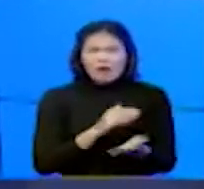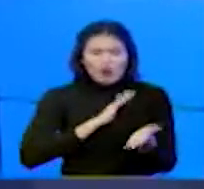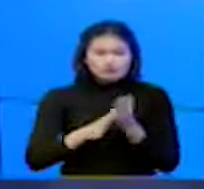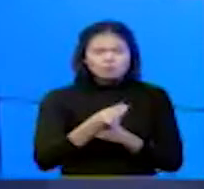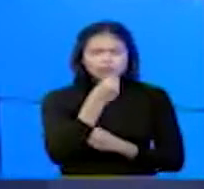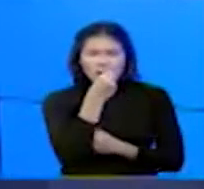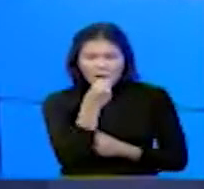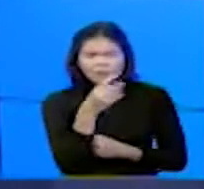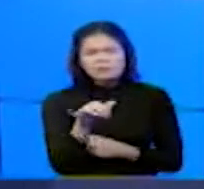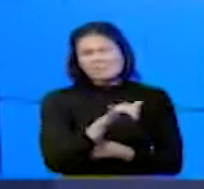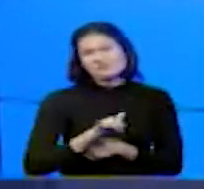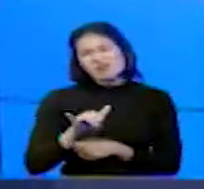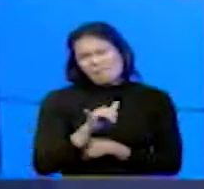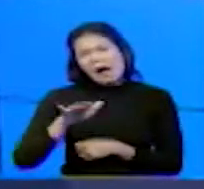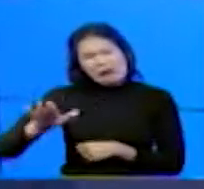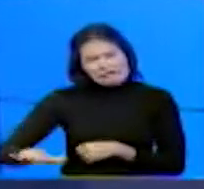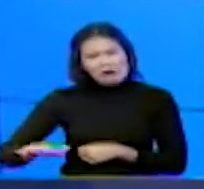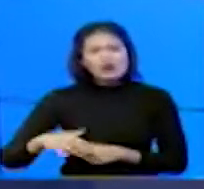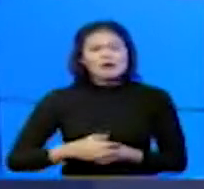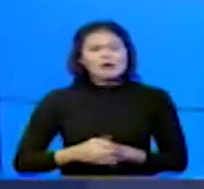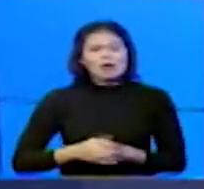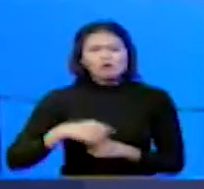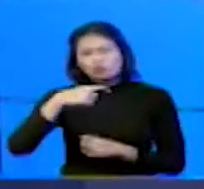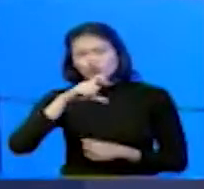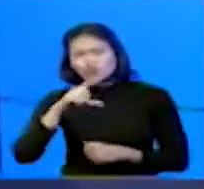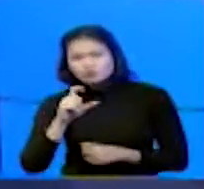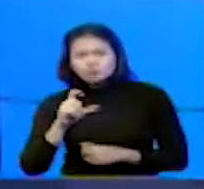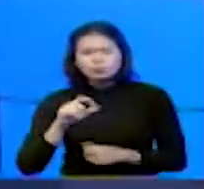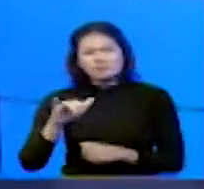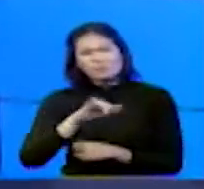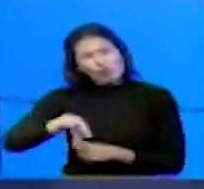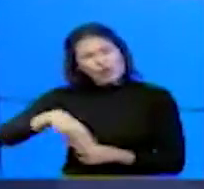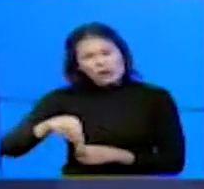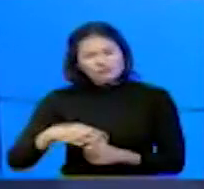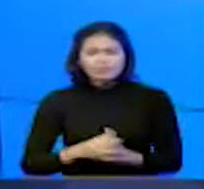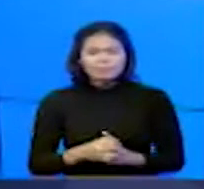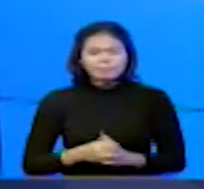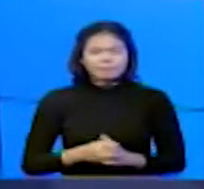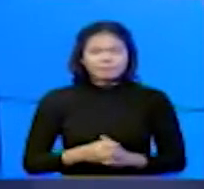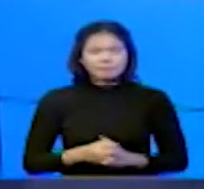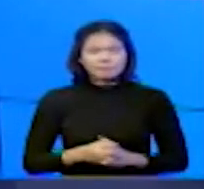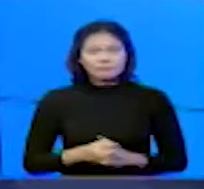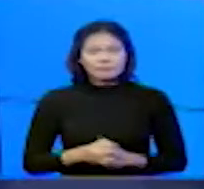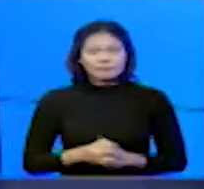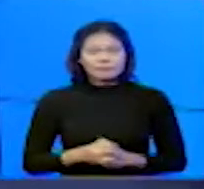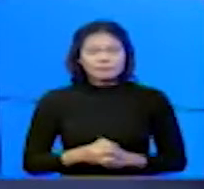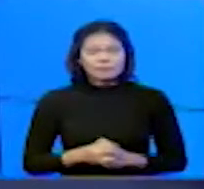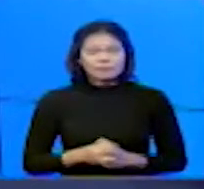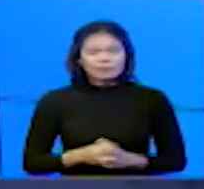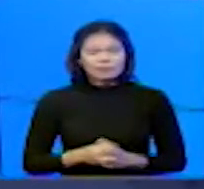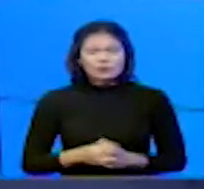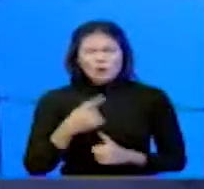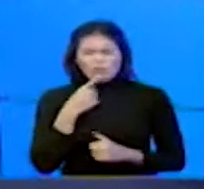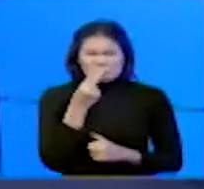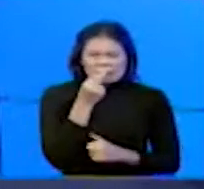gitu, sama-sama makan sama anak, cucu, menantu sama-sama. Itu rasanya gimana ketahuannya? Enggak, kayaknya kayak